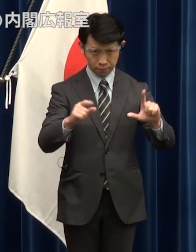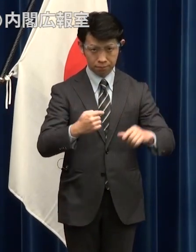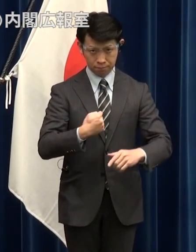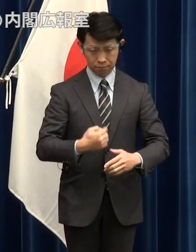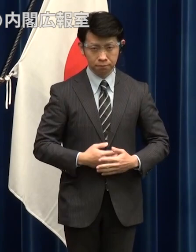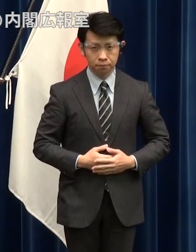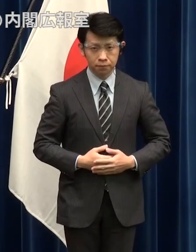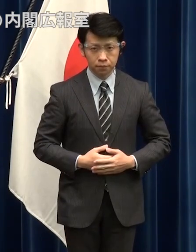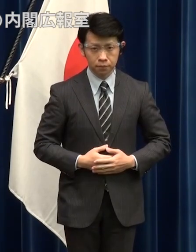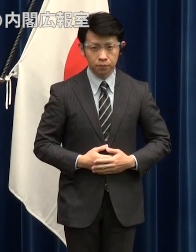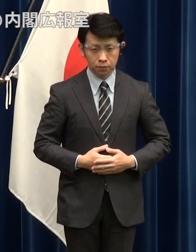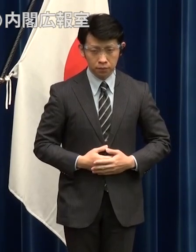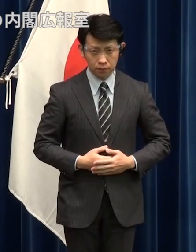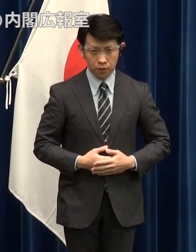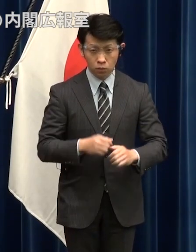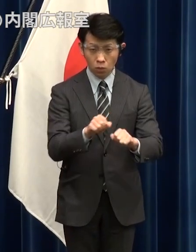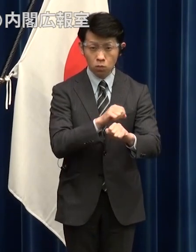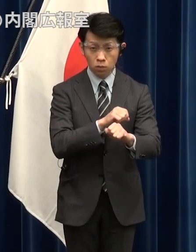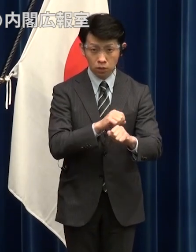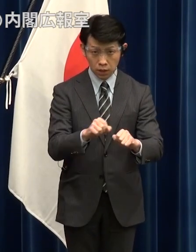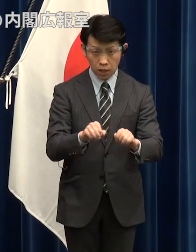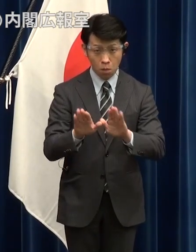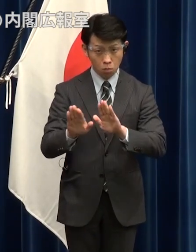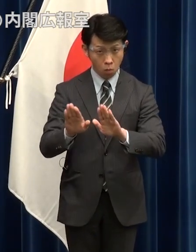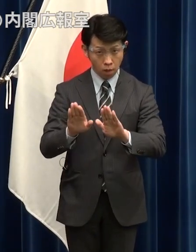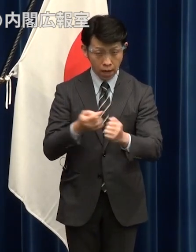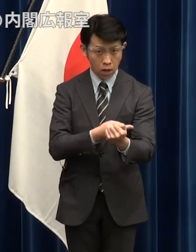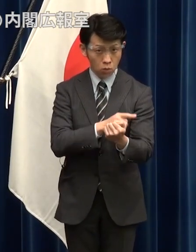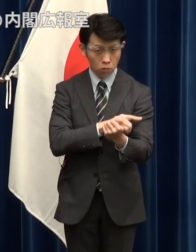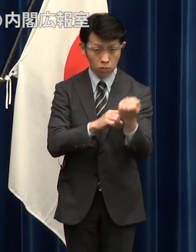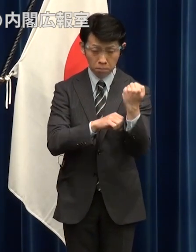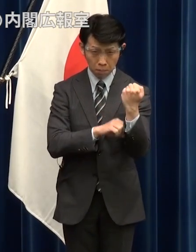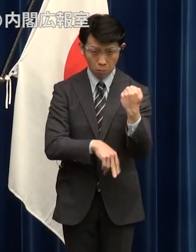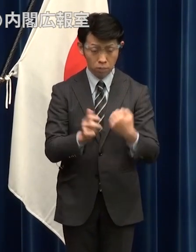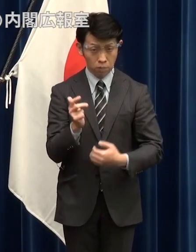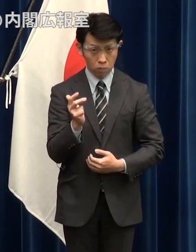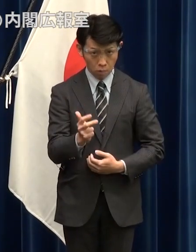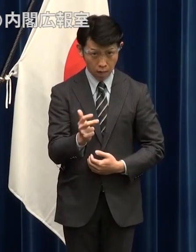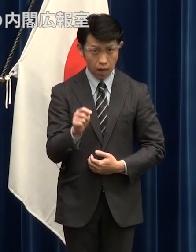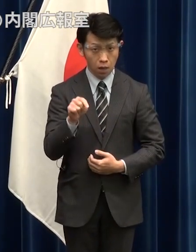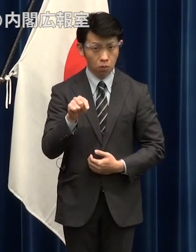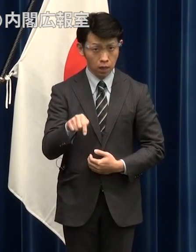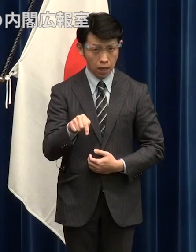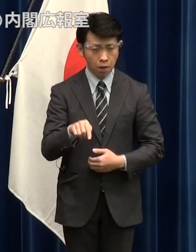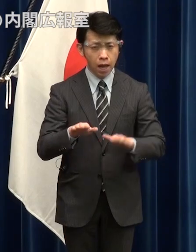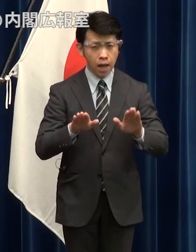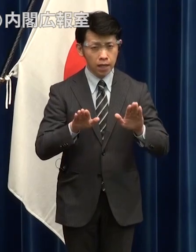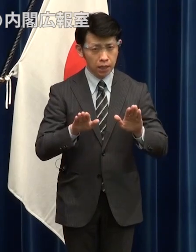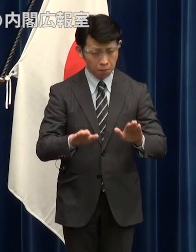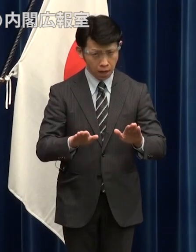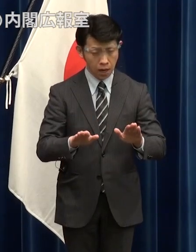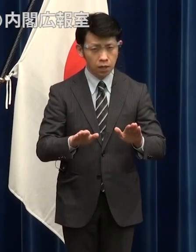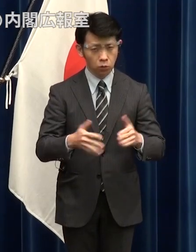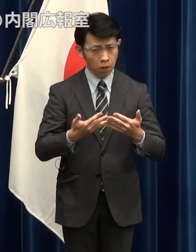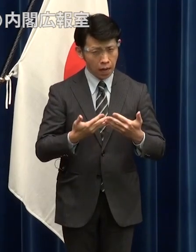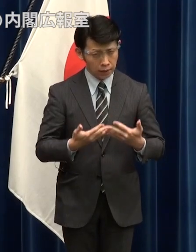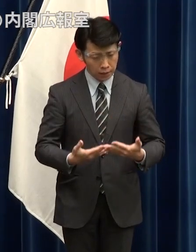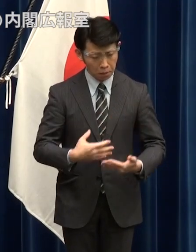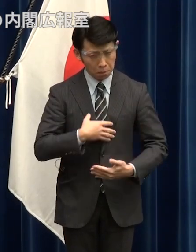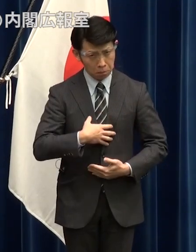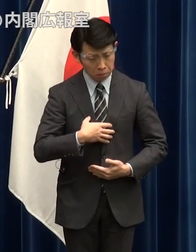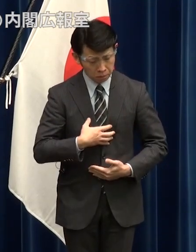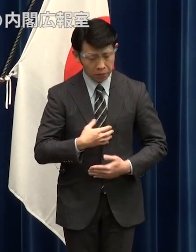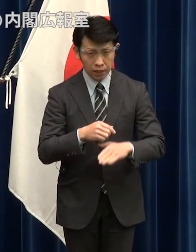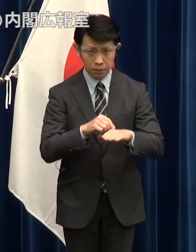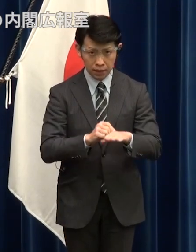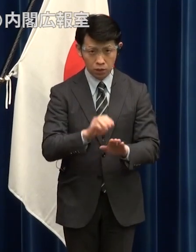に防衛力の抜本的強化は、厳しい安全保障環境を前に一刻